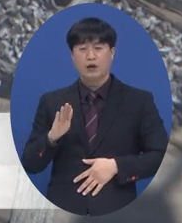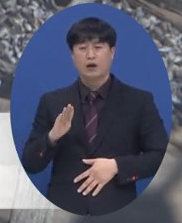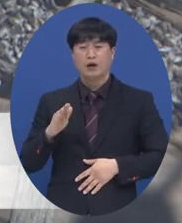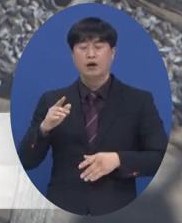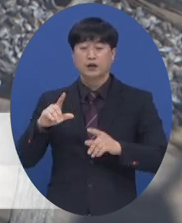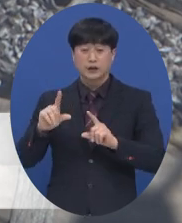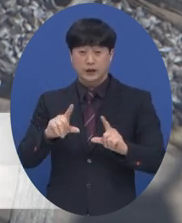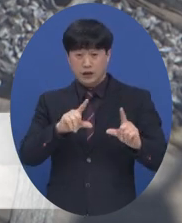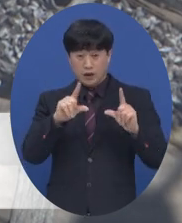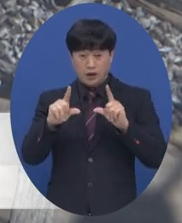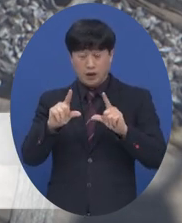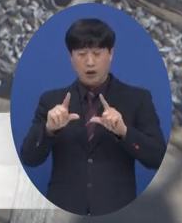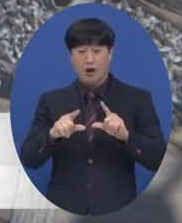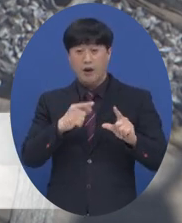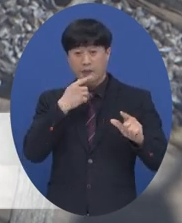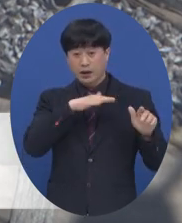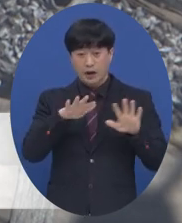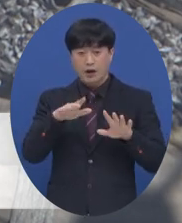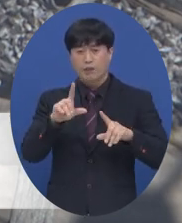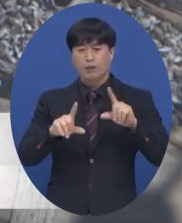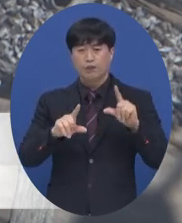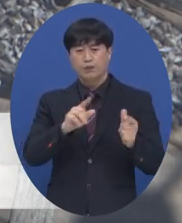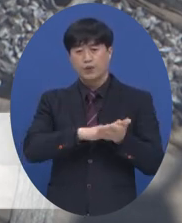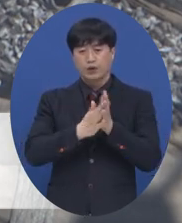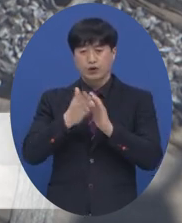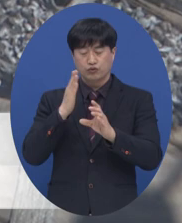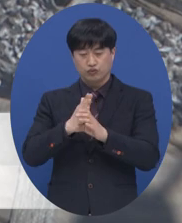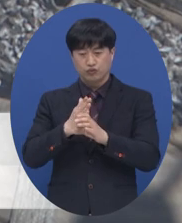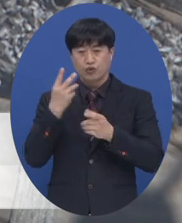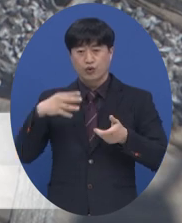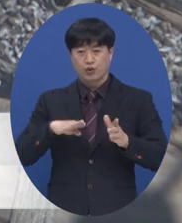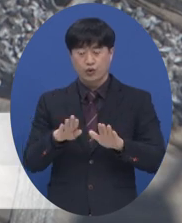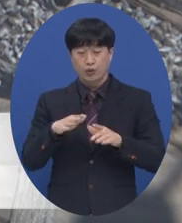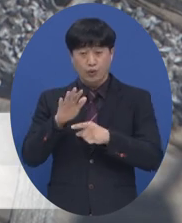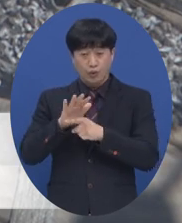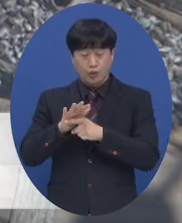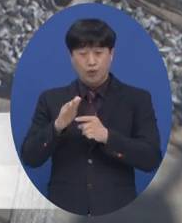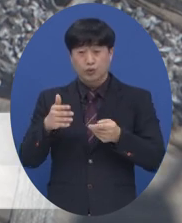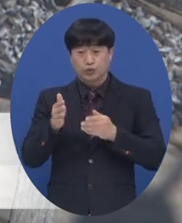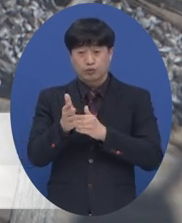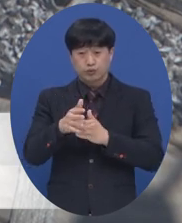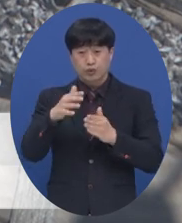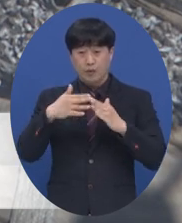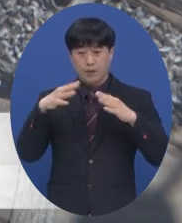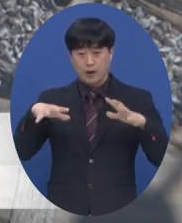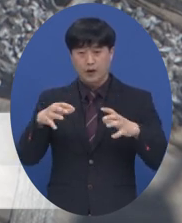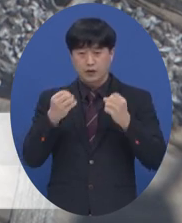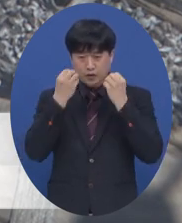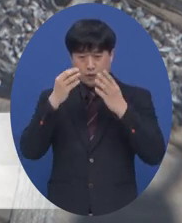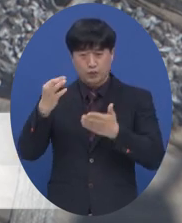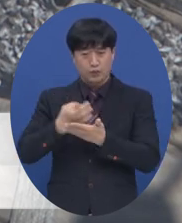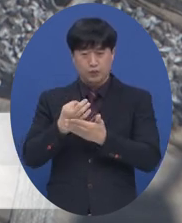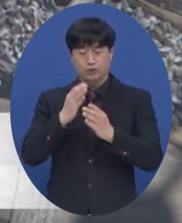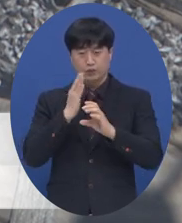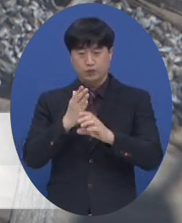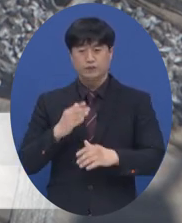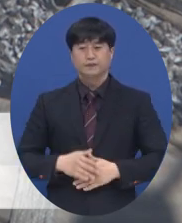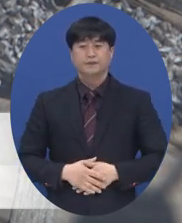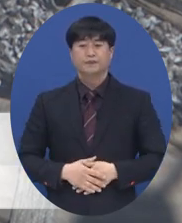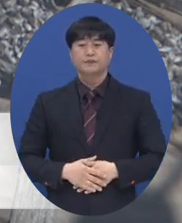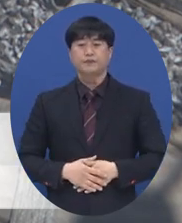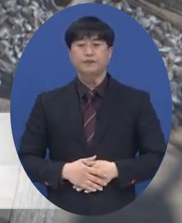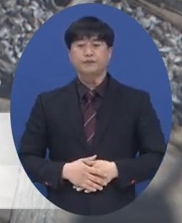바닷속 지도가 바뀌고 있습니다. 그러다 보니 경기도 어촌마을의 새 소득원이 되고 있다고 합니다. 최지연 기자가